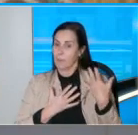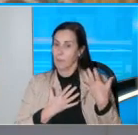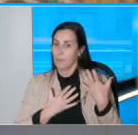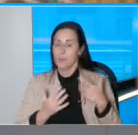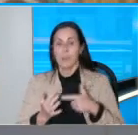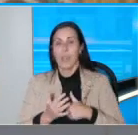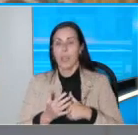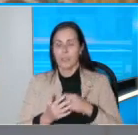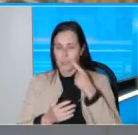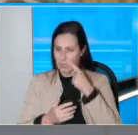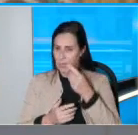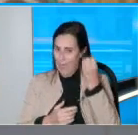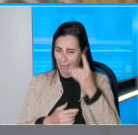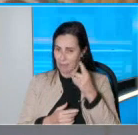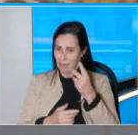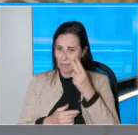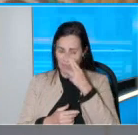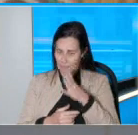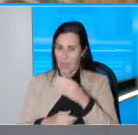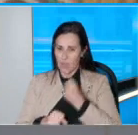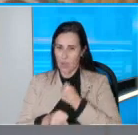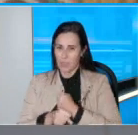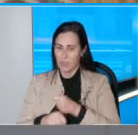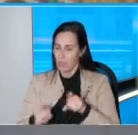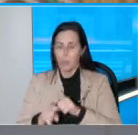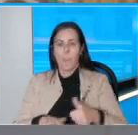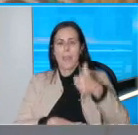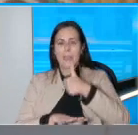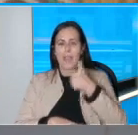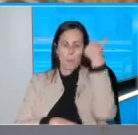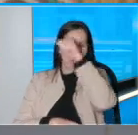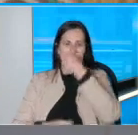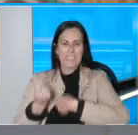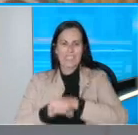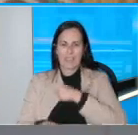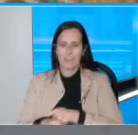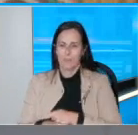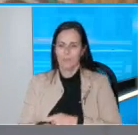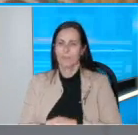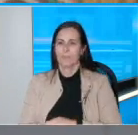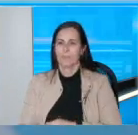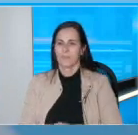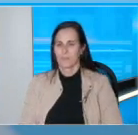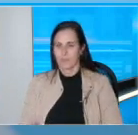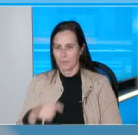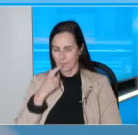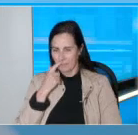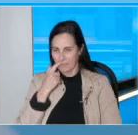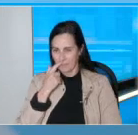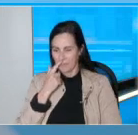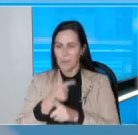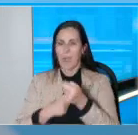מדינת המפרץ שנדמה כי מנהלת את תדמיתה הבינלאומית כמו שמנהלים מותג עסקי. איתנו מיכאל וינצנדנט,